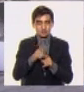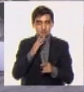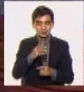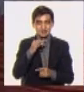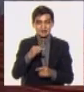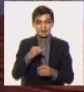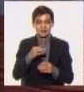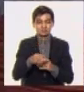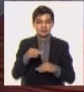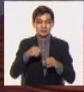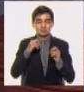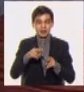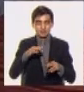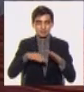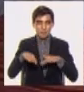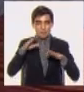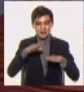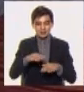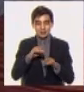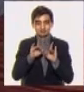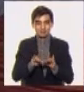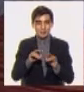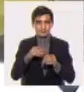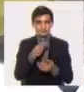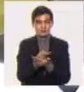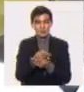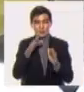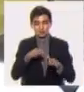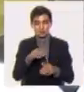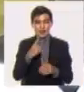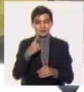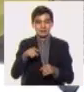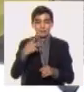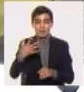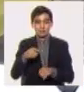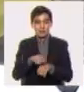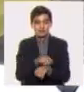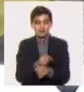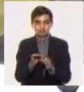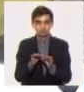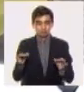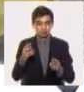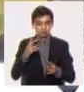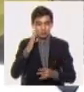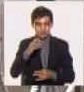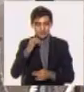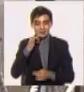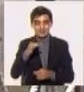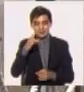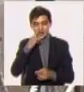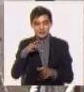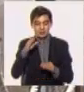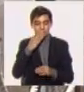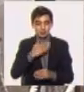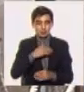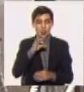Ал жағажайдағы жатын орындар бір-бірінен кемі 1,5 метрге алшақ орналастырылмақ. Сондай қазақстандықтар жақсы көретін ол